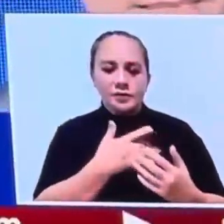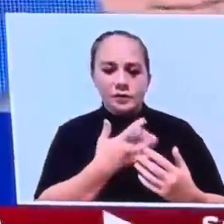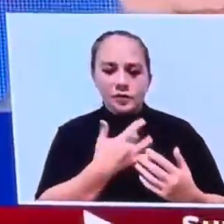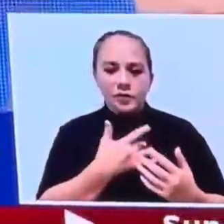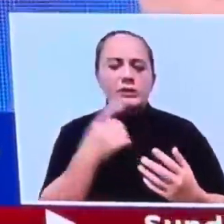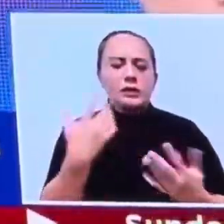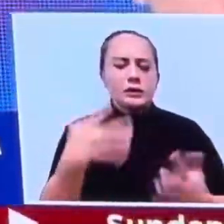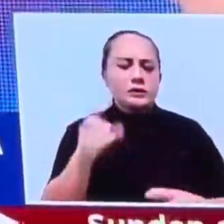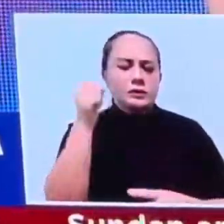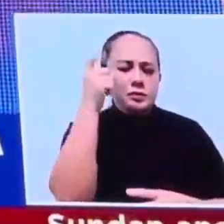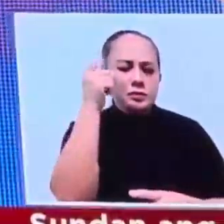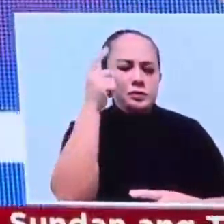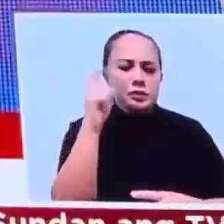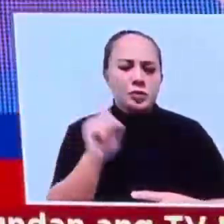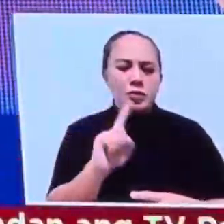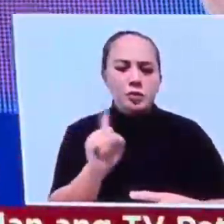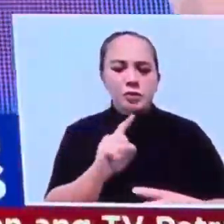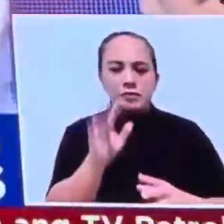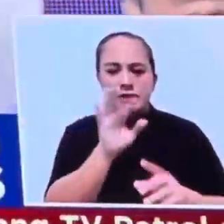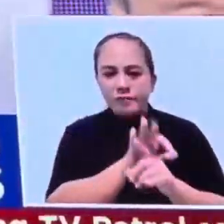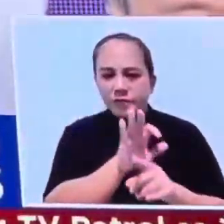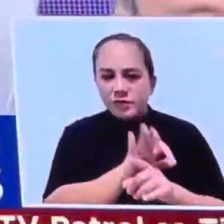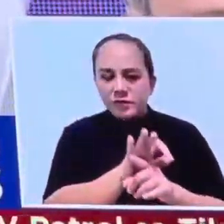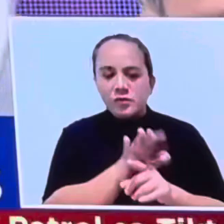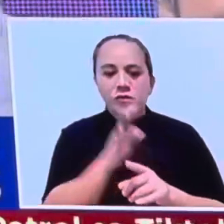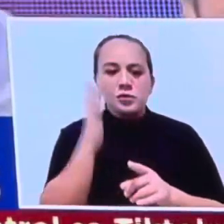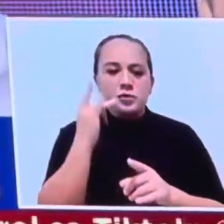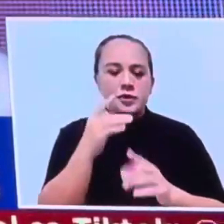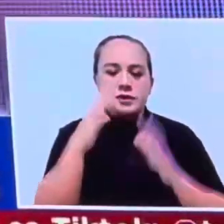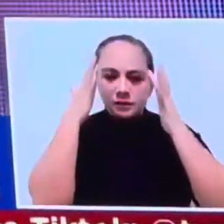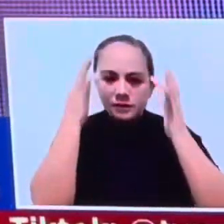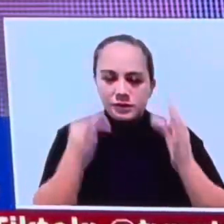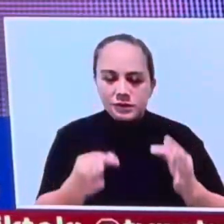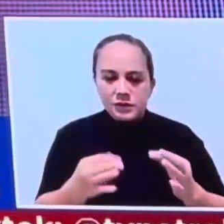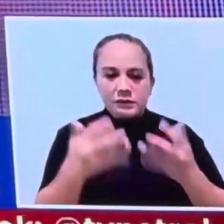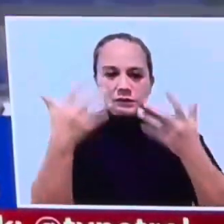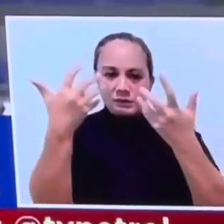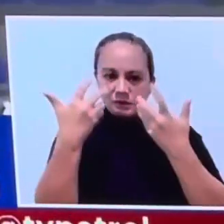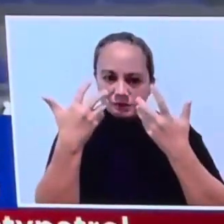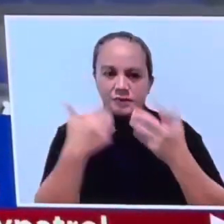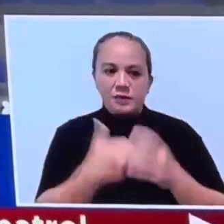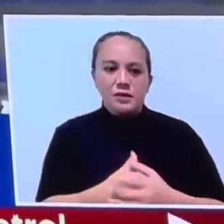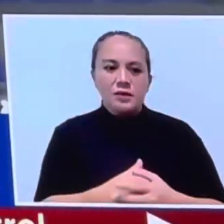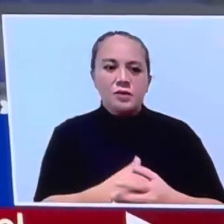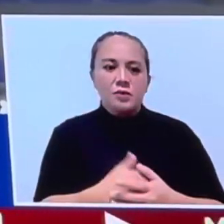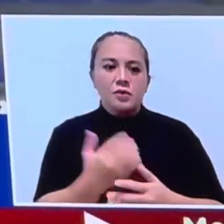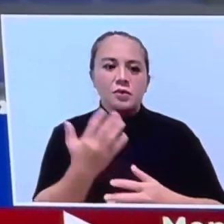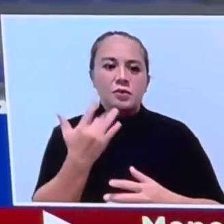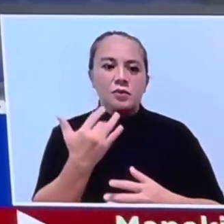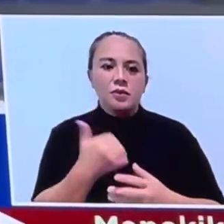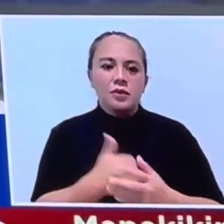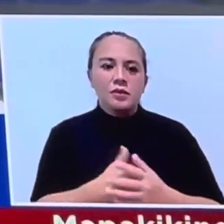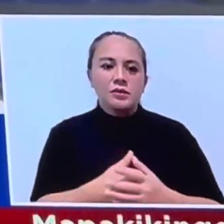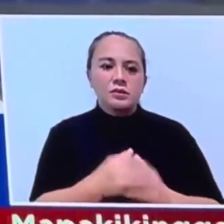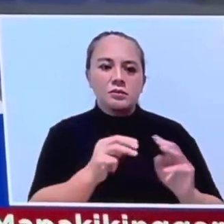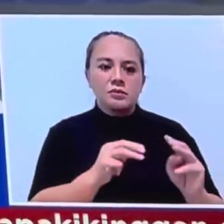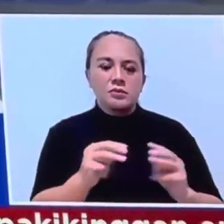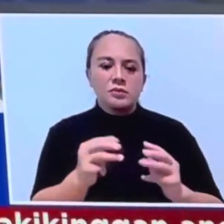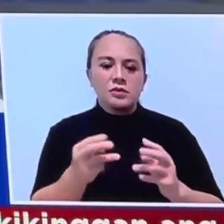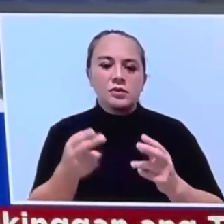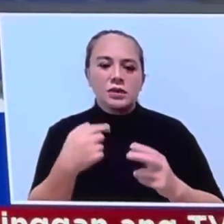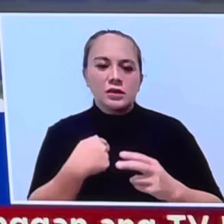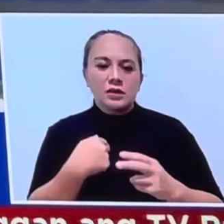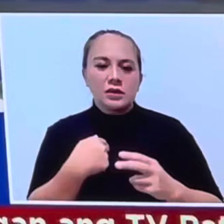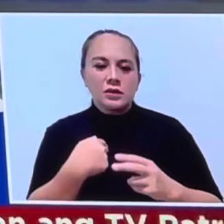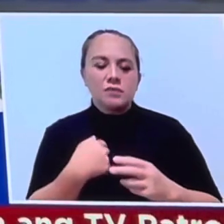naiintindihan naman ni Daniel ang ilang fans na nagdesisyon na iwan na siya. Dahil sa mga nag-move na sa akin,